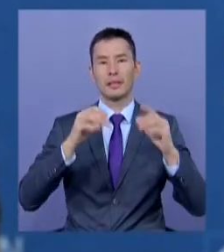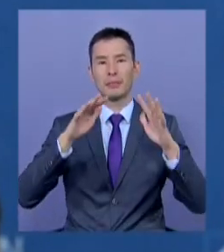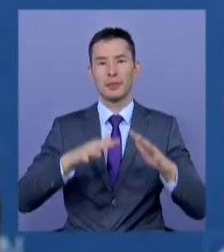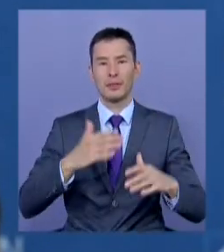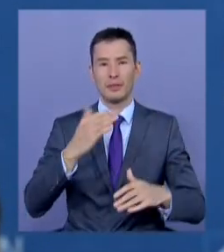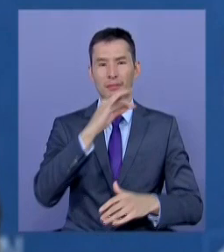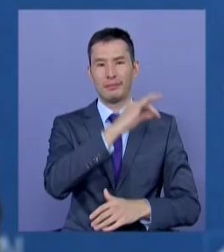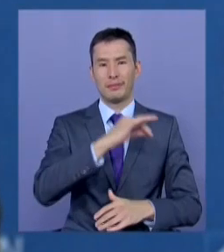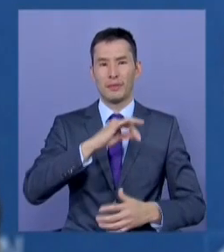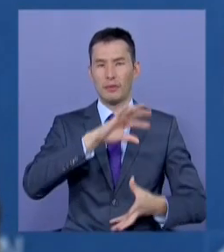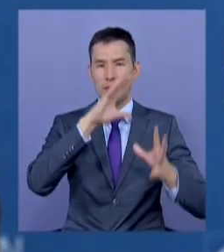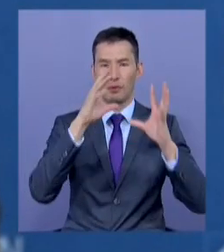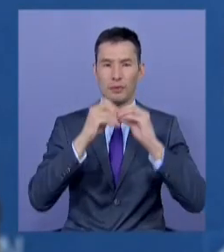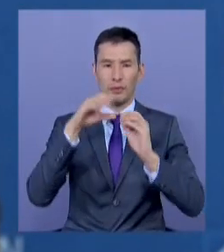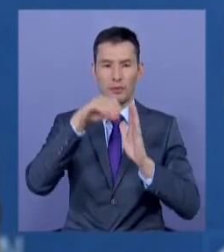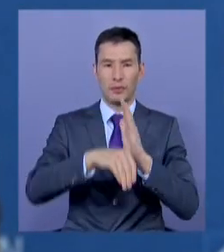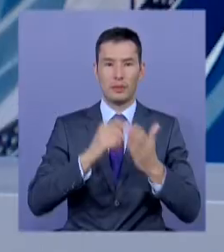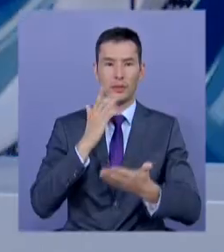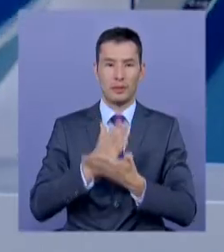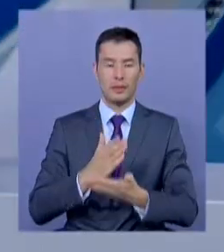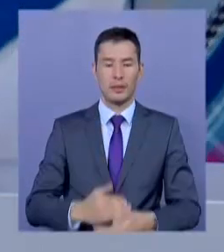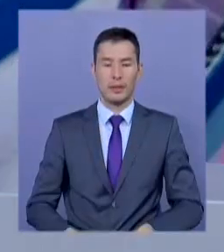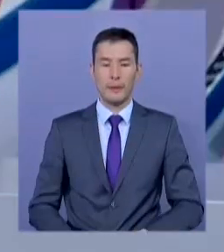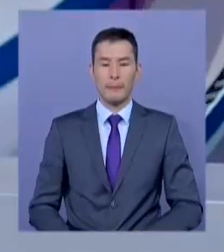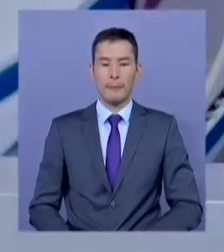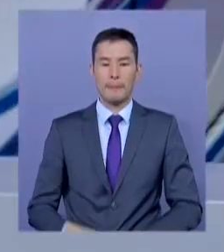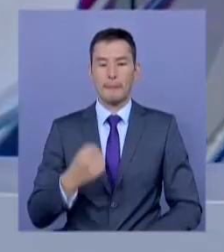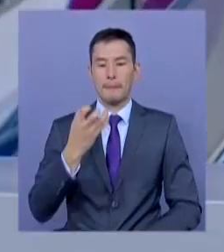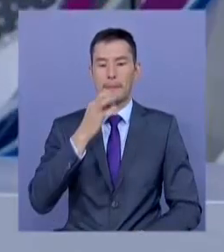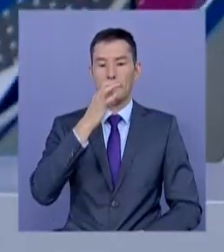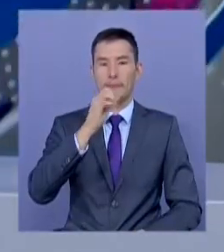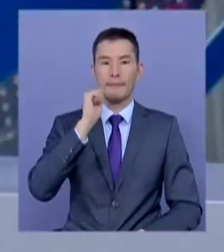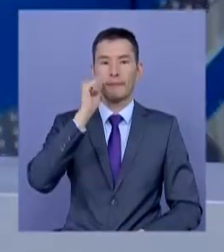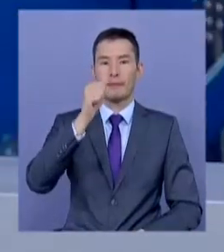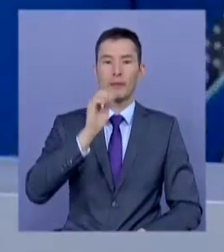кездердегі видеолардың бәрі ішіне енгізілген. Айта кетейін, ертең